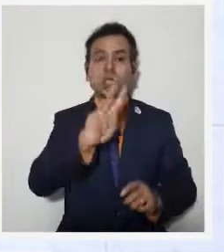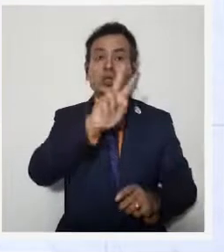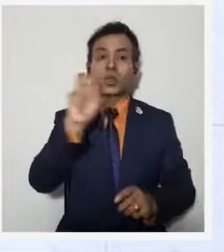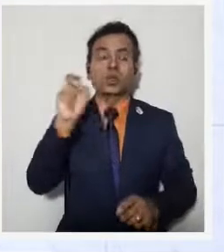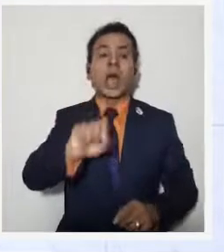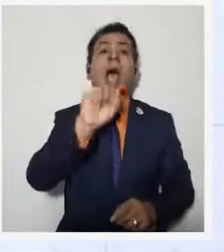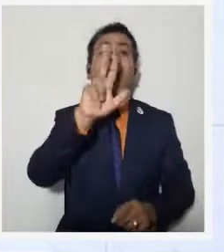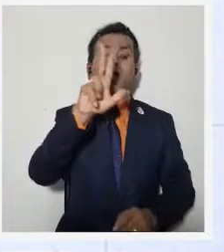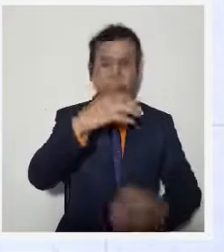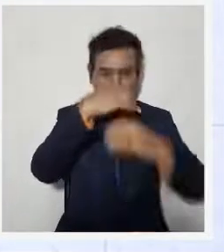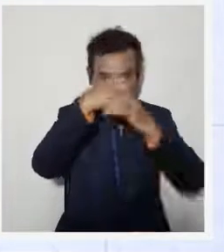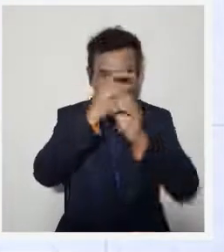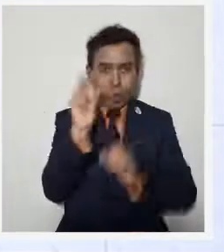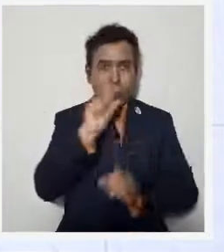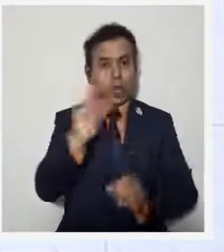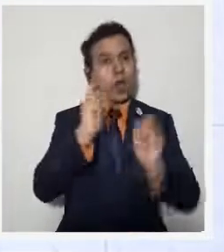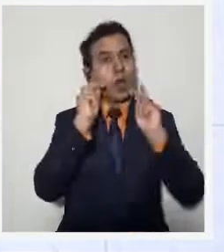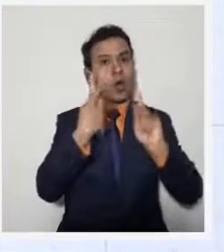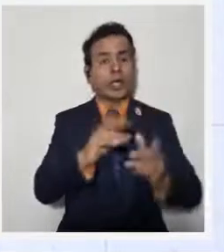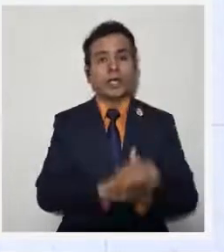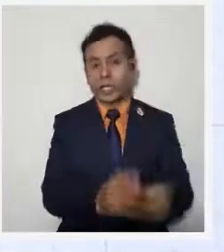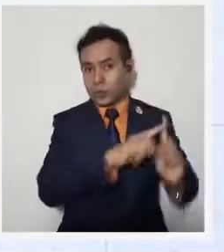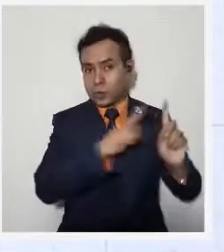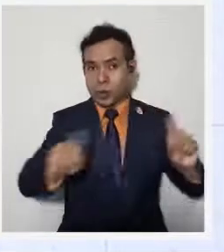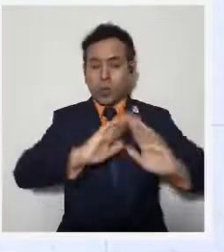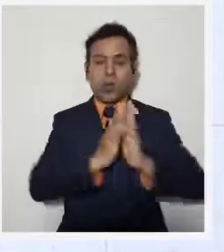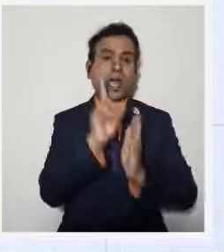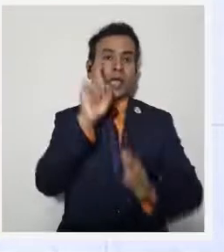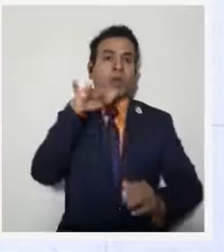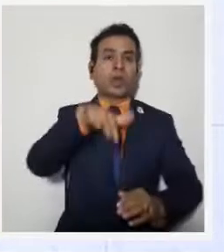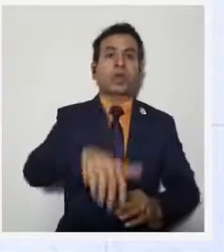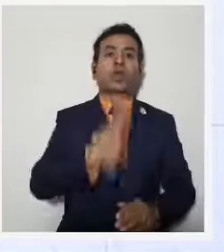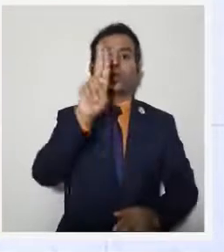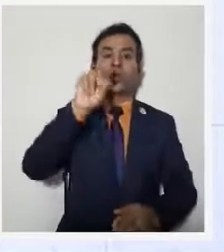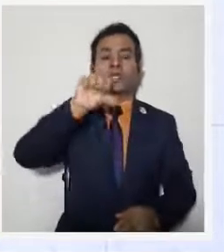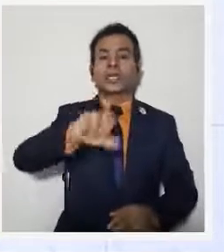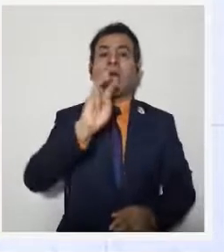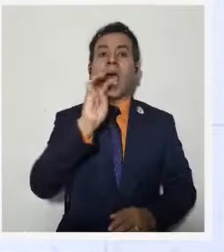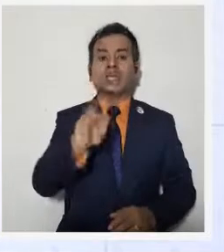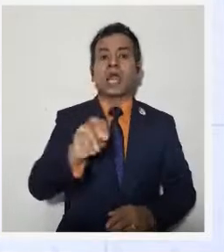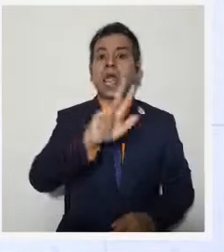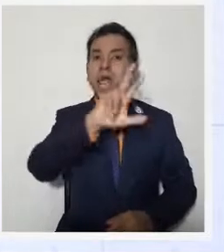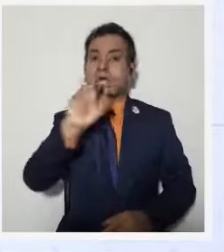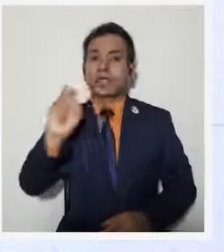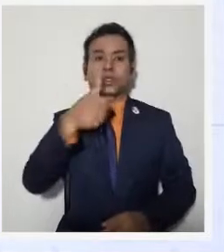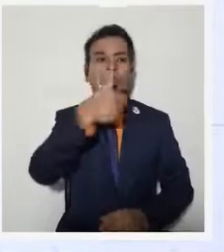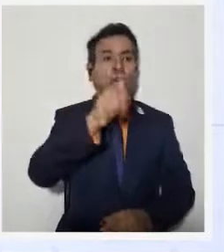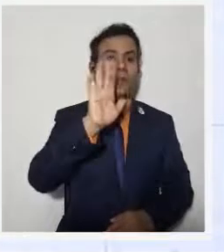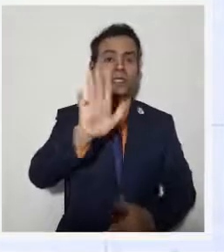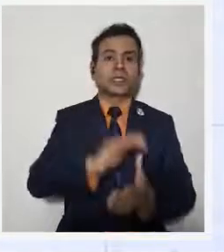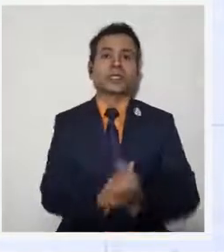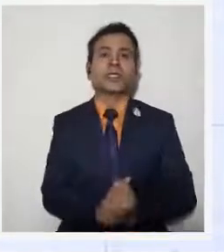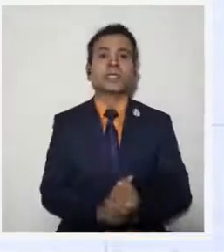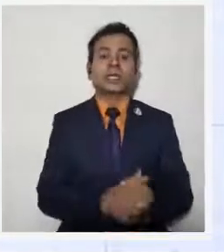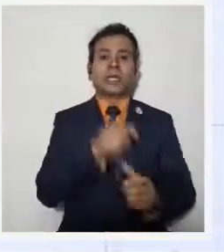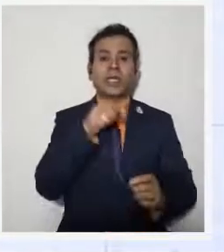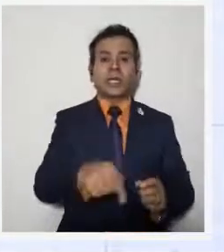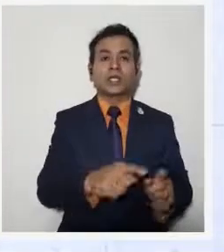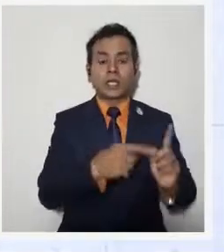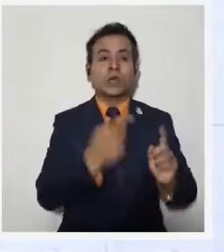7267 এবং আমরা পরীক্ষা করেছি 7208 এবং এ পর্যন্ত আমাদের নমুনা পরীক্ষা হলো